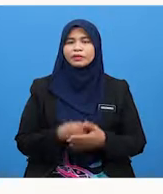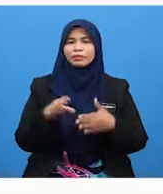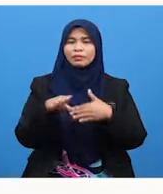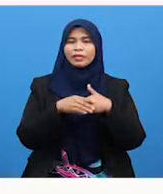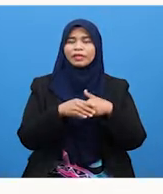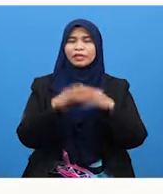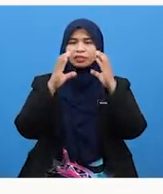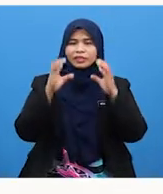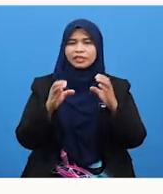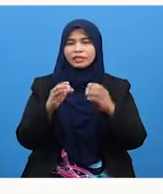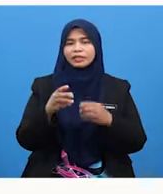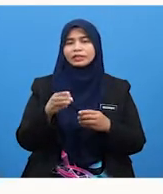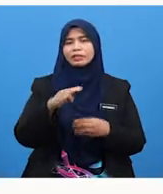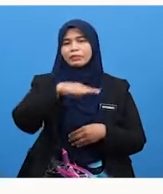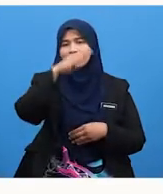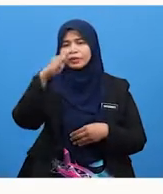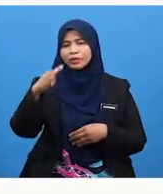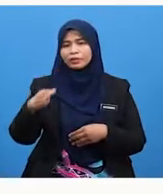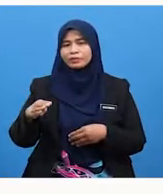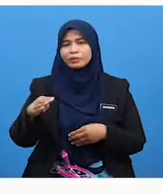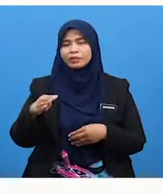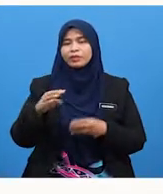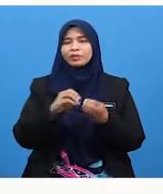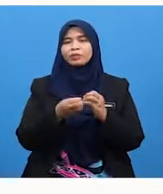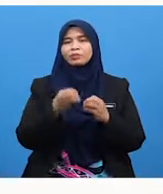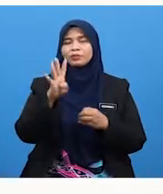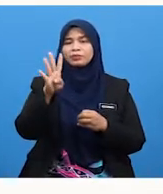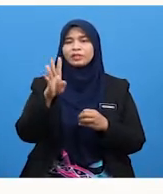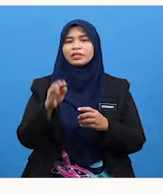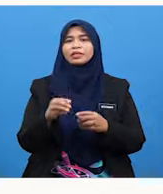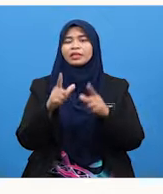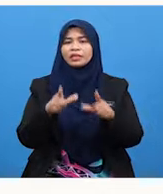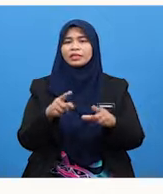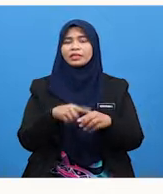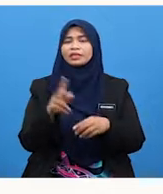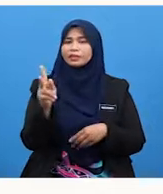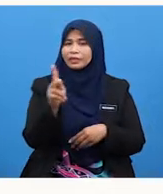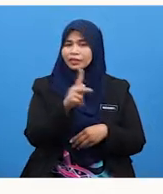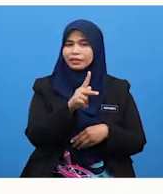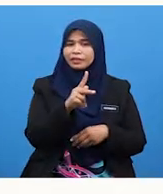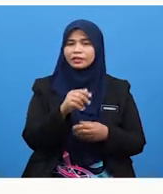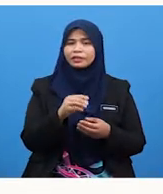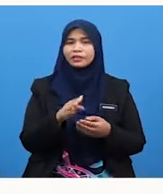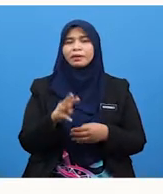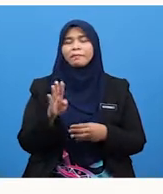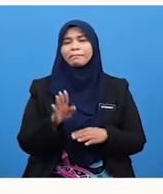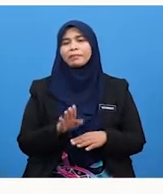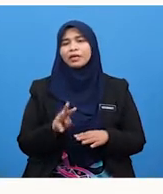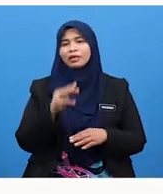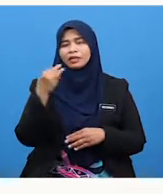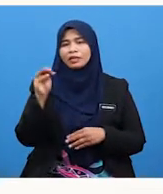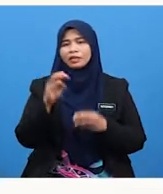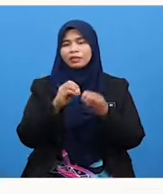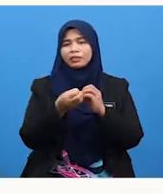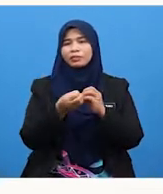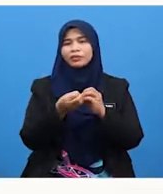Berpandukan kaedah bundar bukit, digit 4 terletak di sebelah kiri bukit. Maka nombor